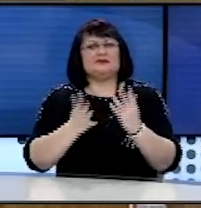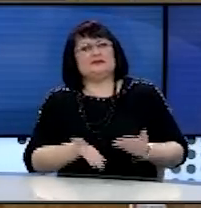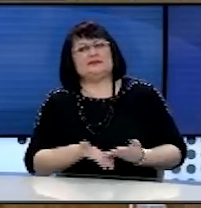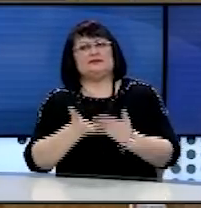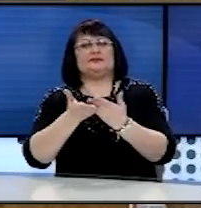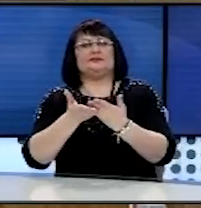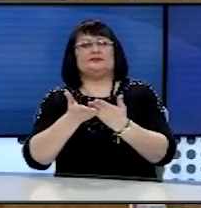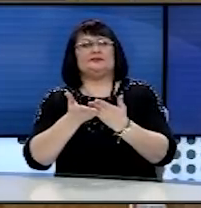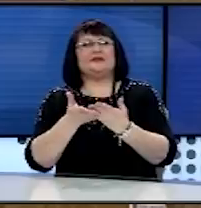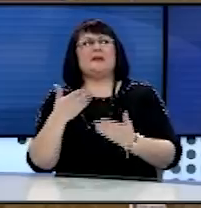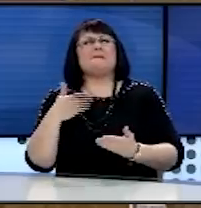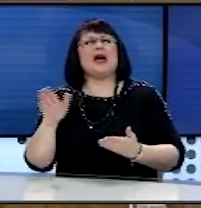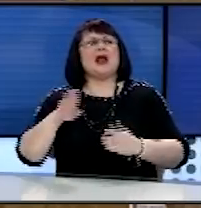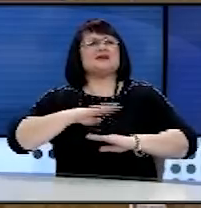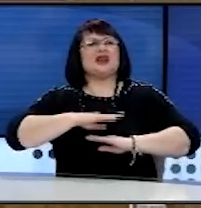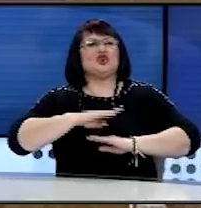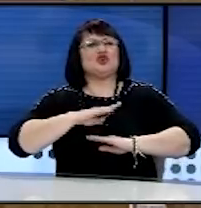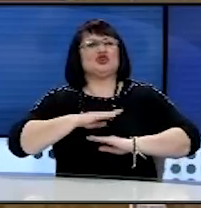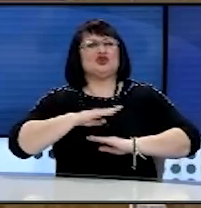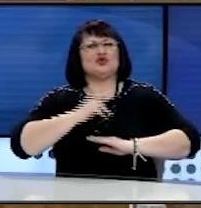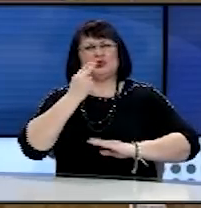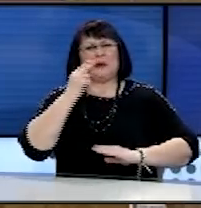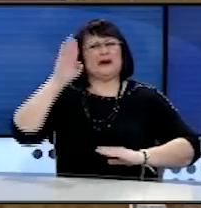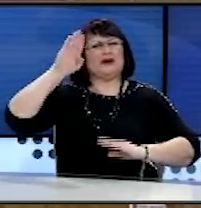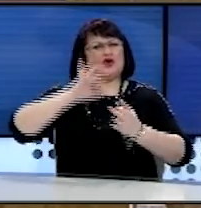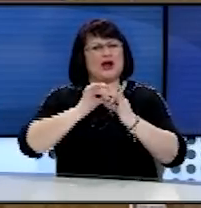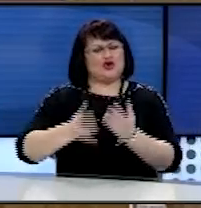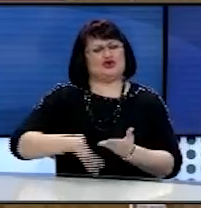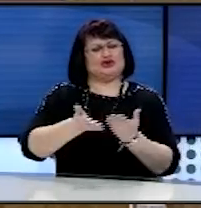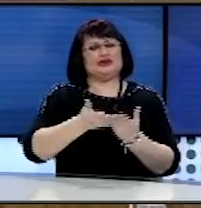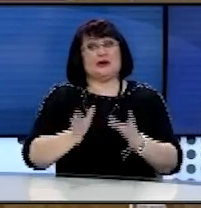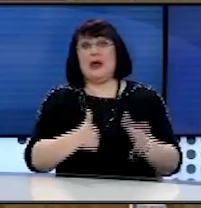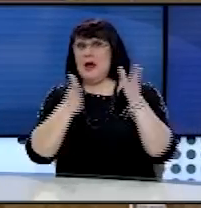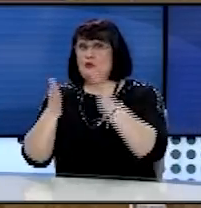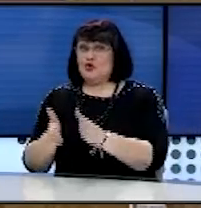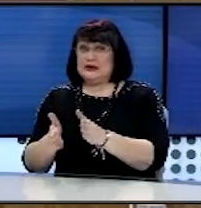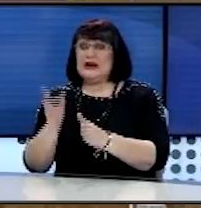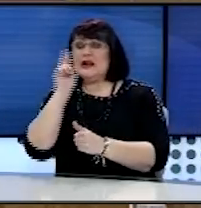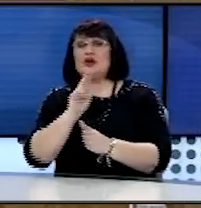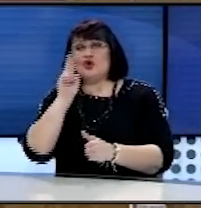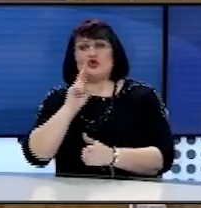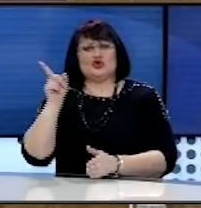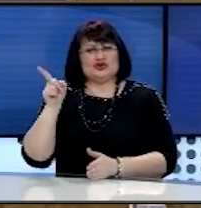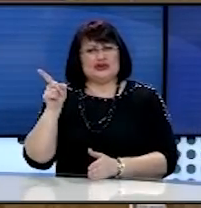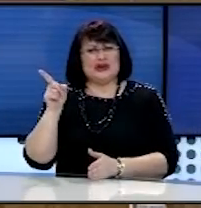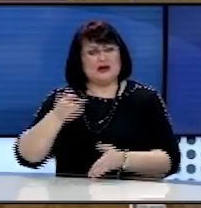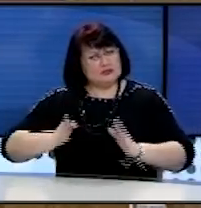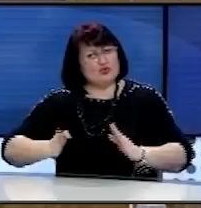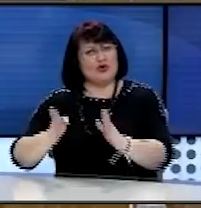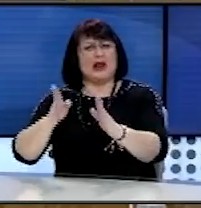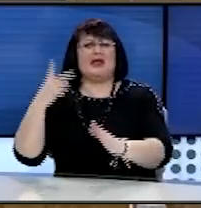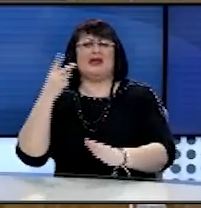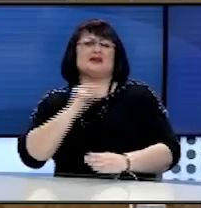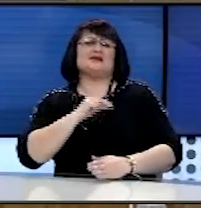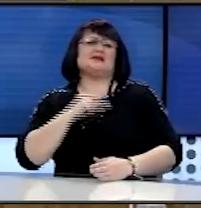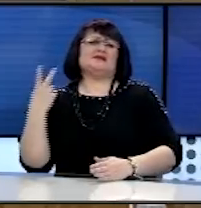στηρίζοντας παραστρατιωτικούς μηχανισμούς και ναζιστικές οργανώσεις, και από την άλλη τη Ρωσία, που προωθεί τα δικά